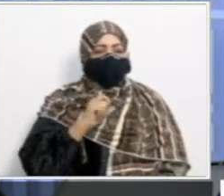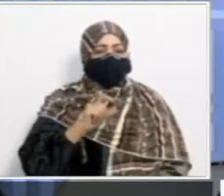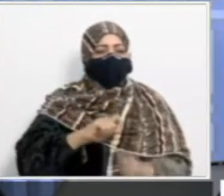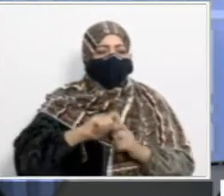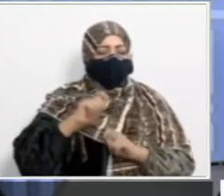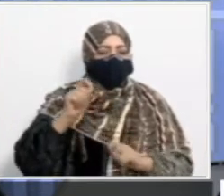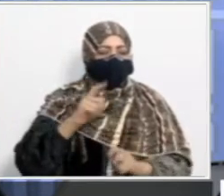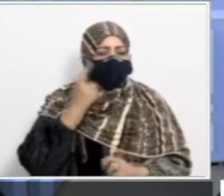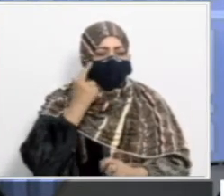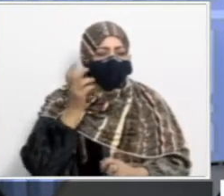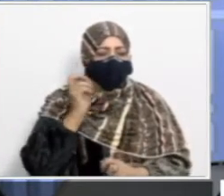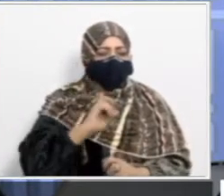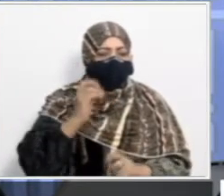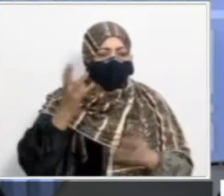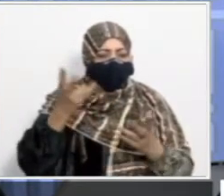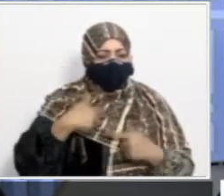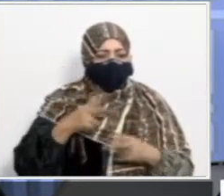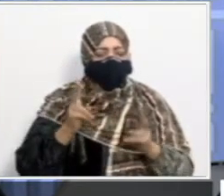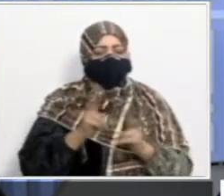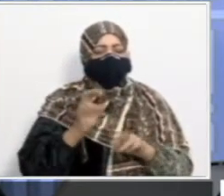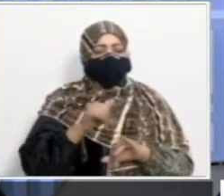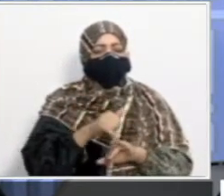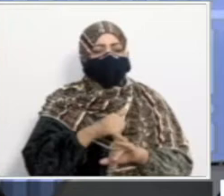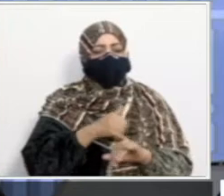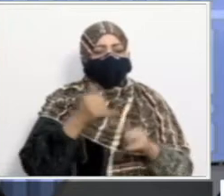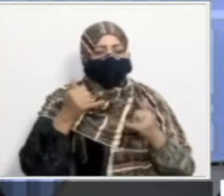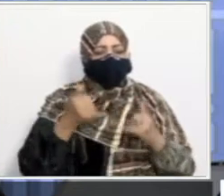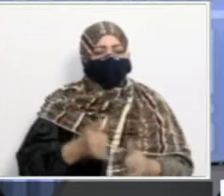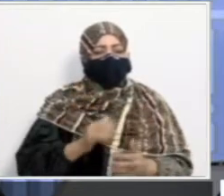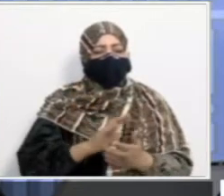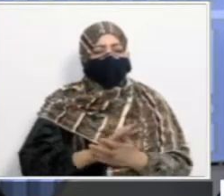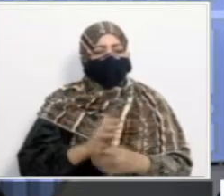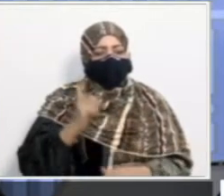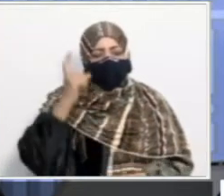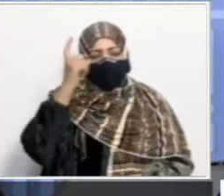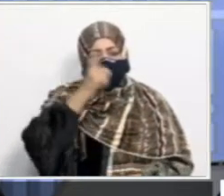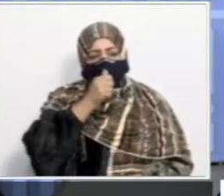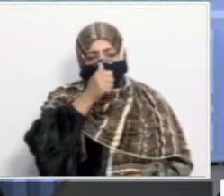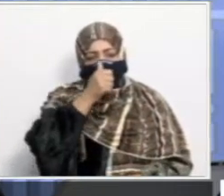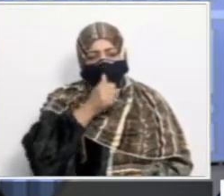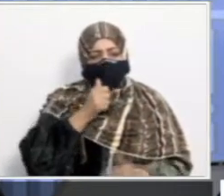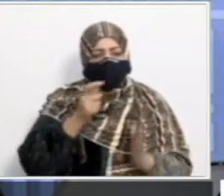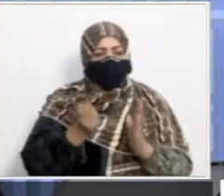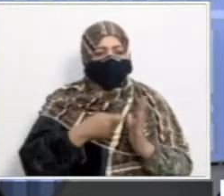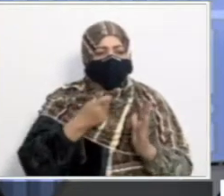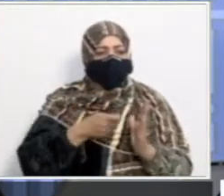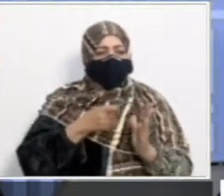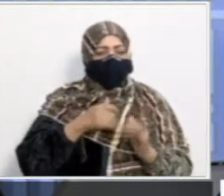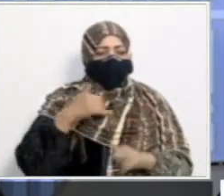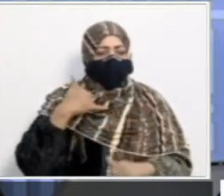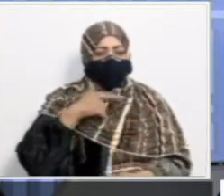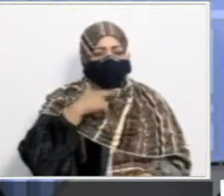يوم تزعلنا وكتب لي على الواتس: اعتبري حالك من هاللحظة أنت مطلقة وأنت